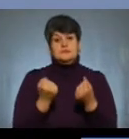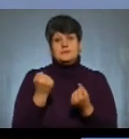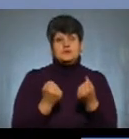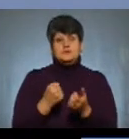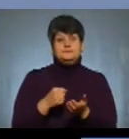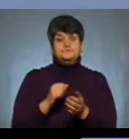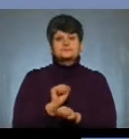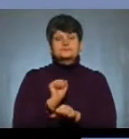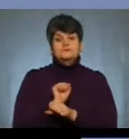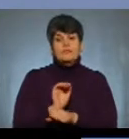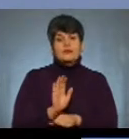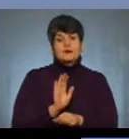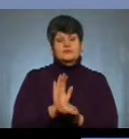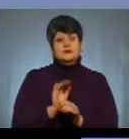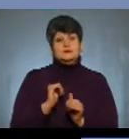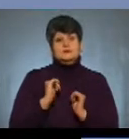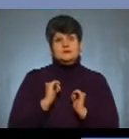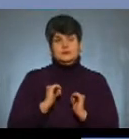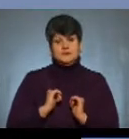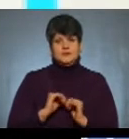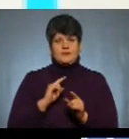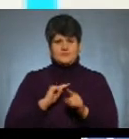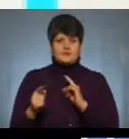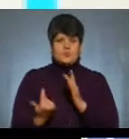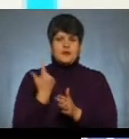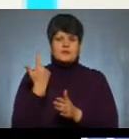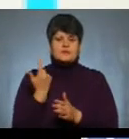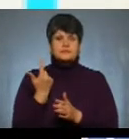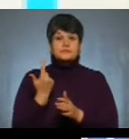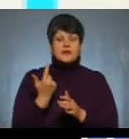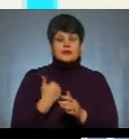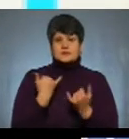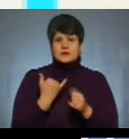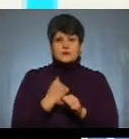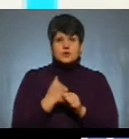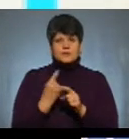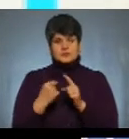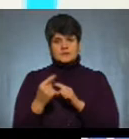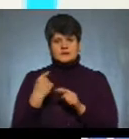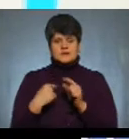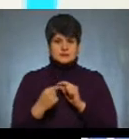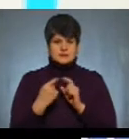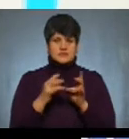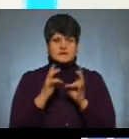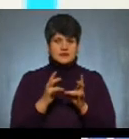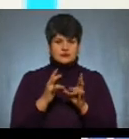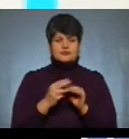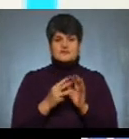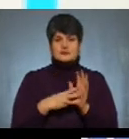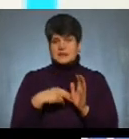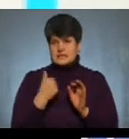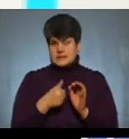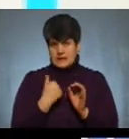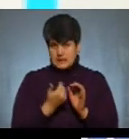екіпаж стоїть, то водії зменшують і потім набирають швидкість. На даний момент ми робимо надово статистику аварійності